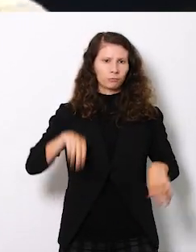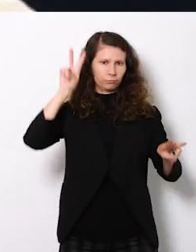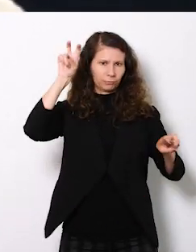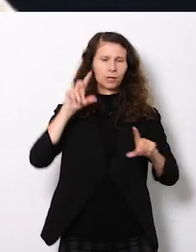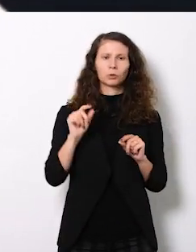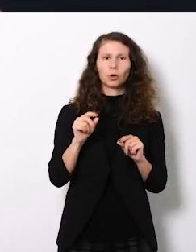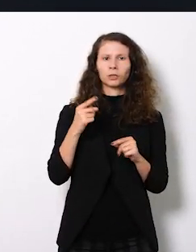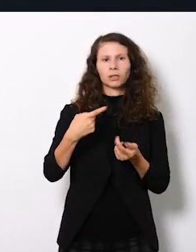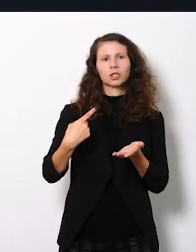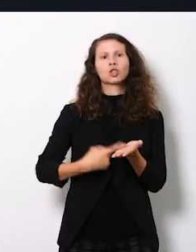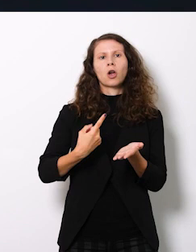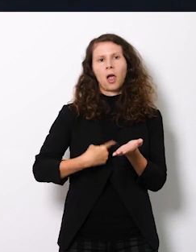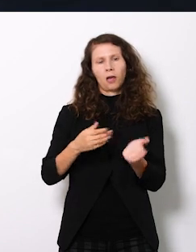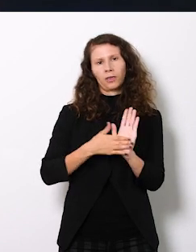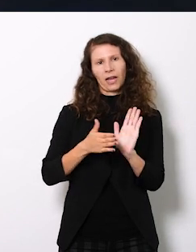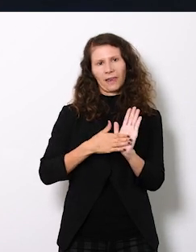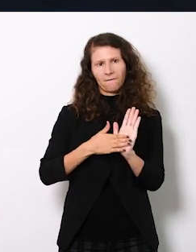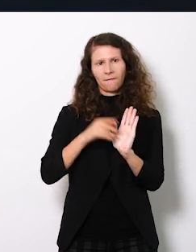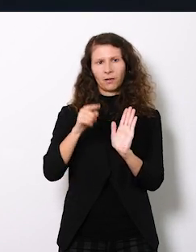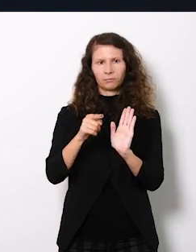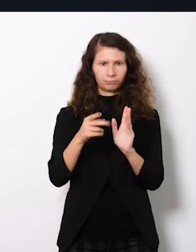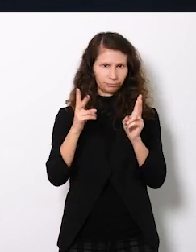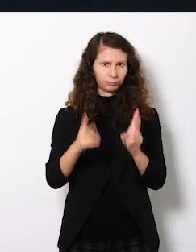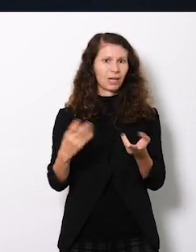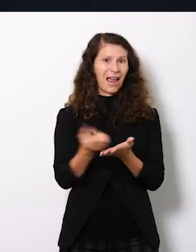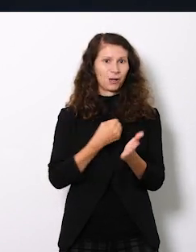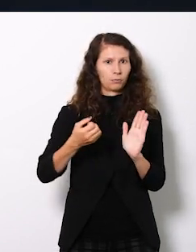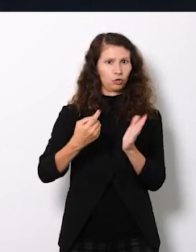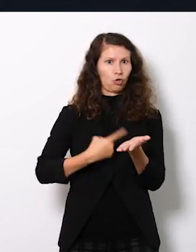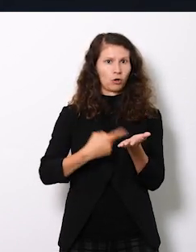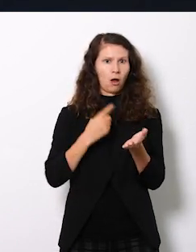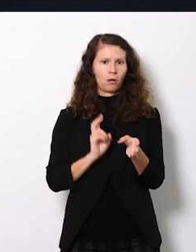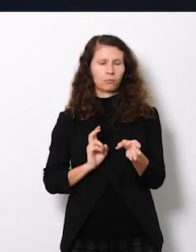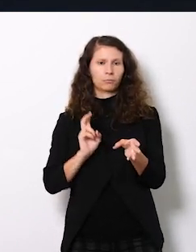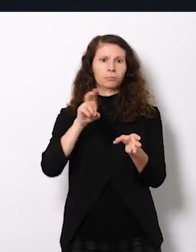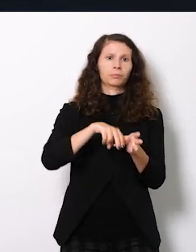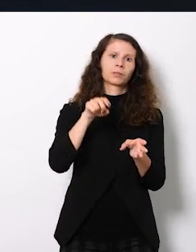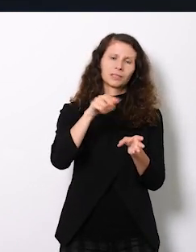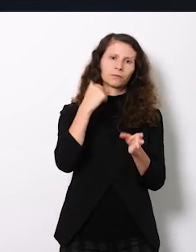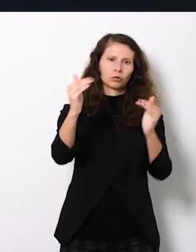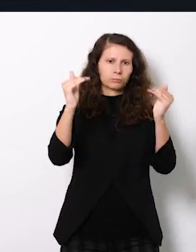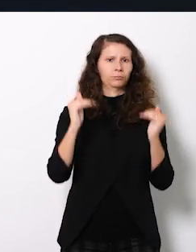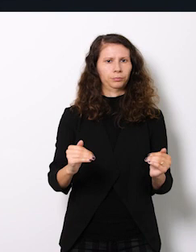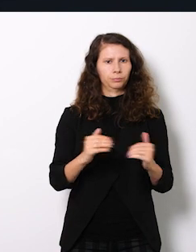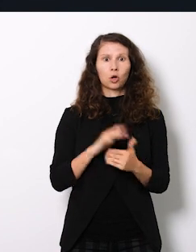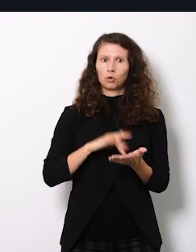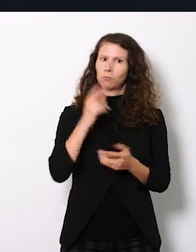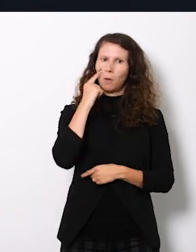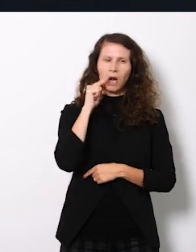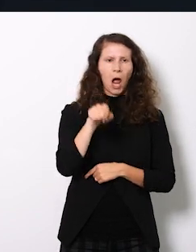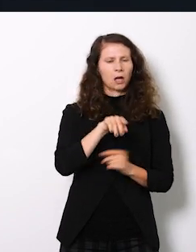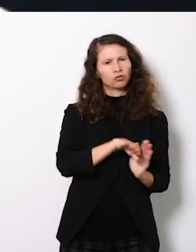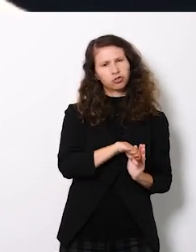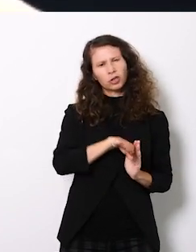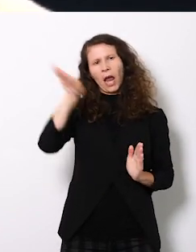des Steuertarifs bei der Lohn- und Einkommensteuer, den wollen wir abflachen, weil der ist momentan sehr, sehr steil geworden.